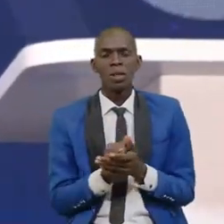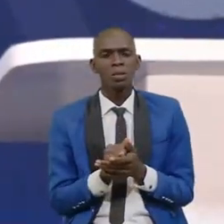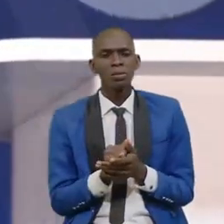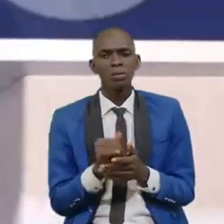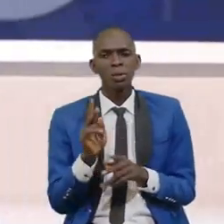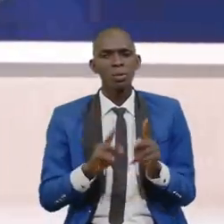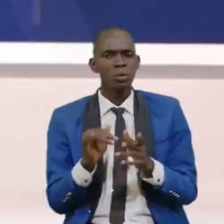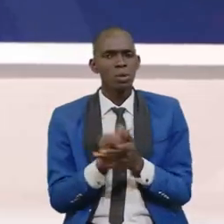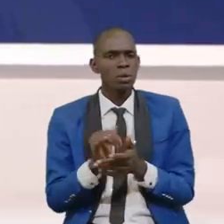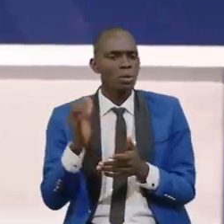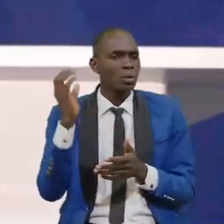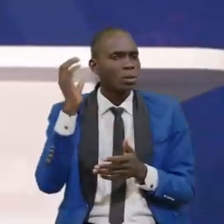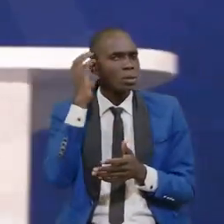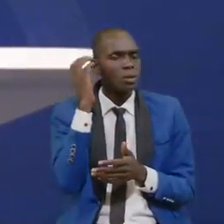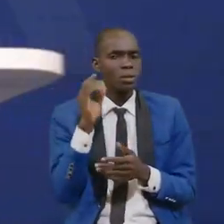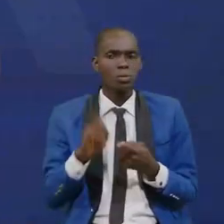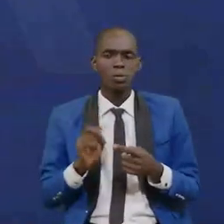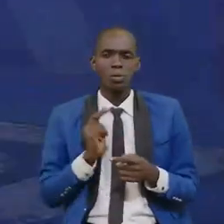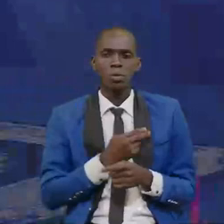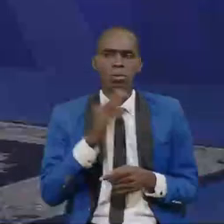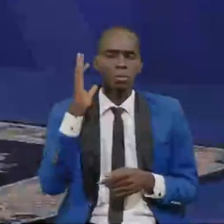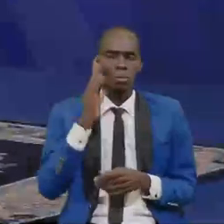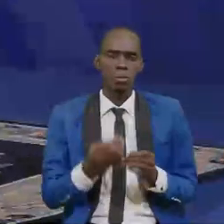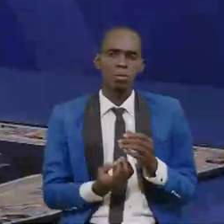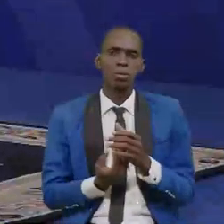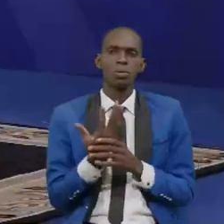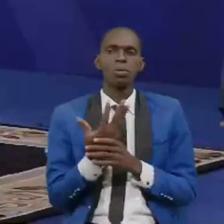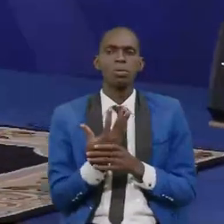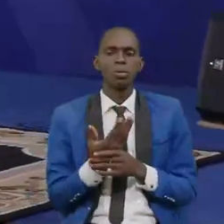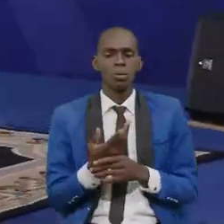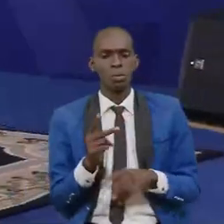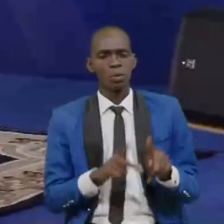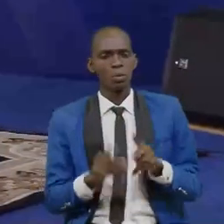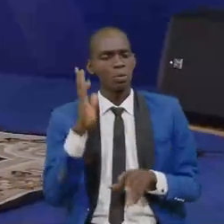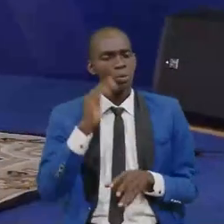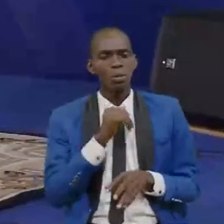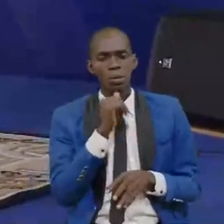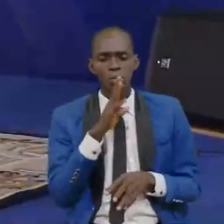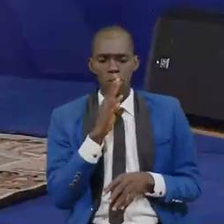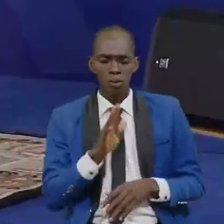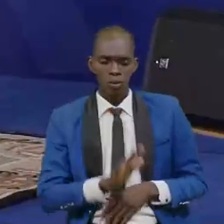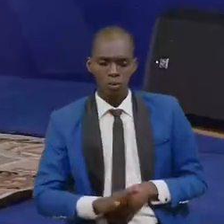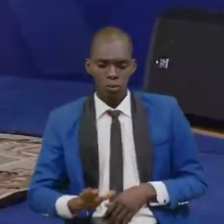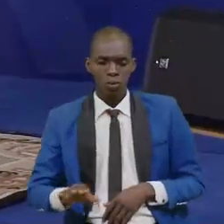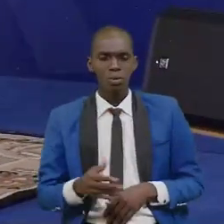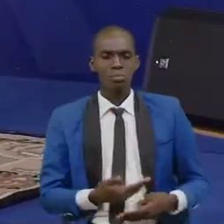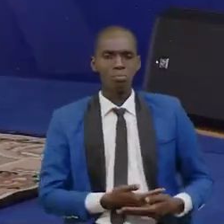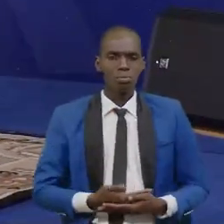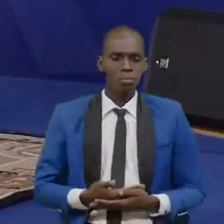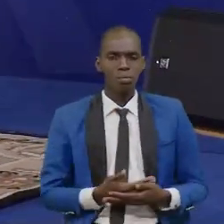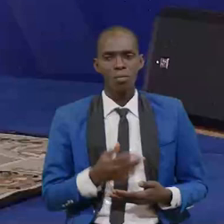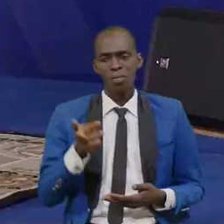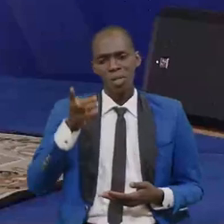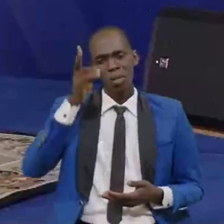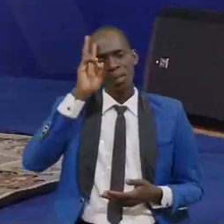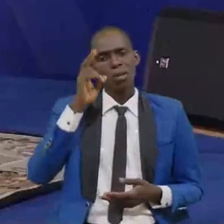écoutent puissent grandir. Ils ne vont plus être des bébés, des enfants,